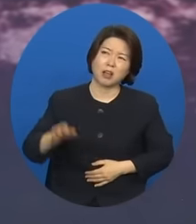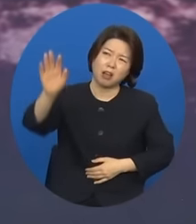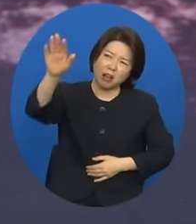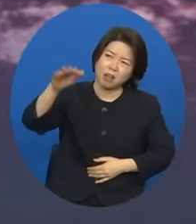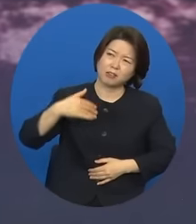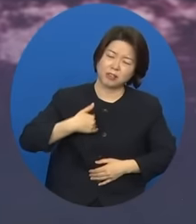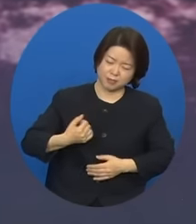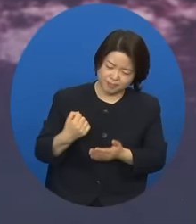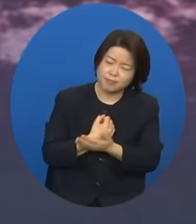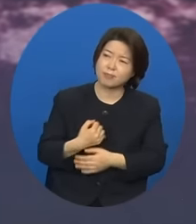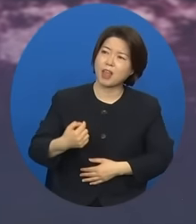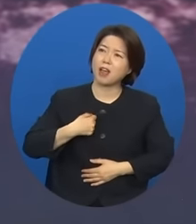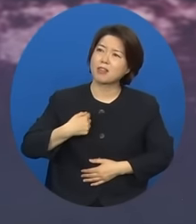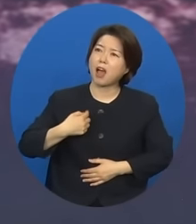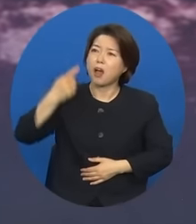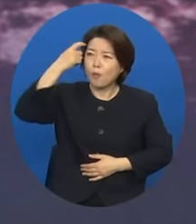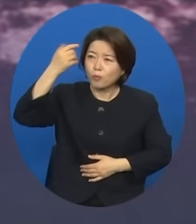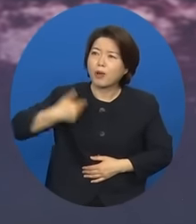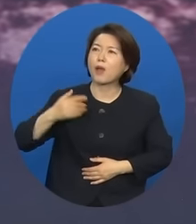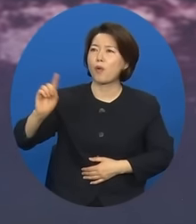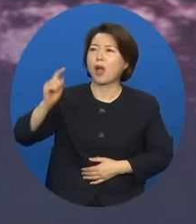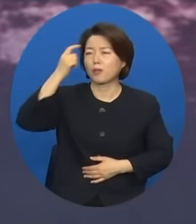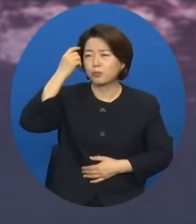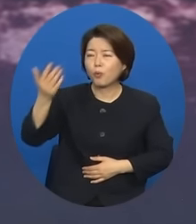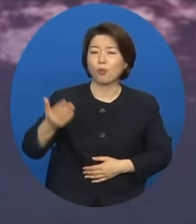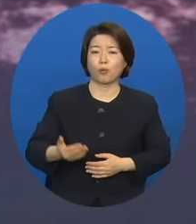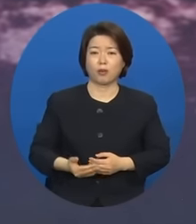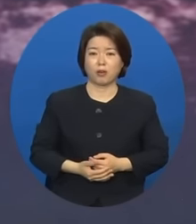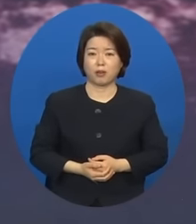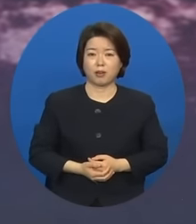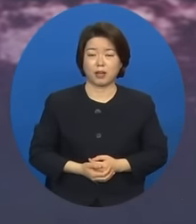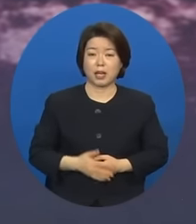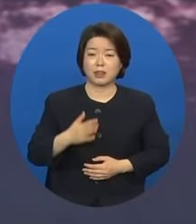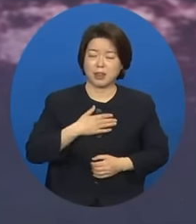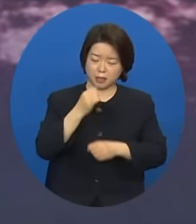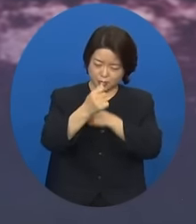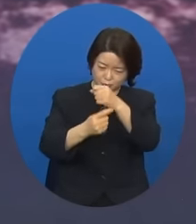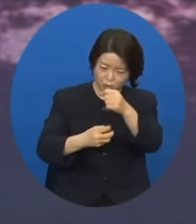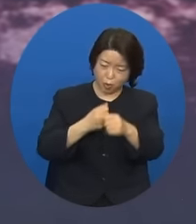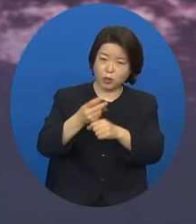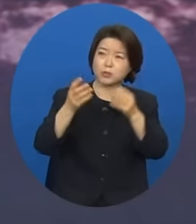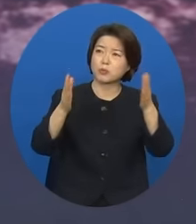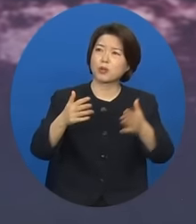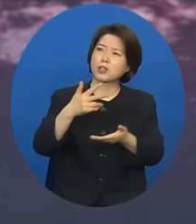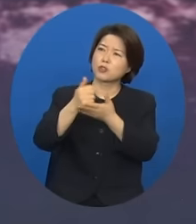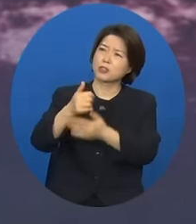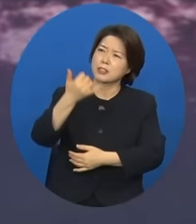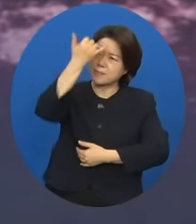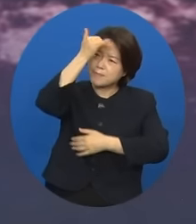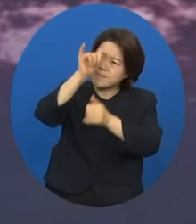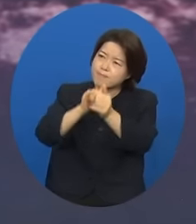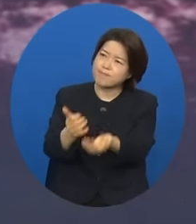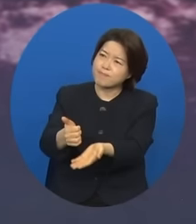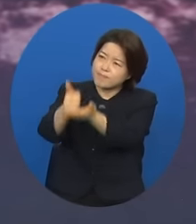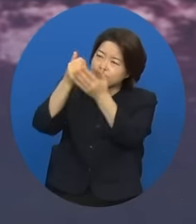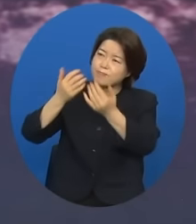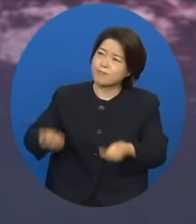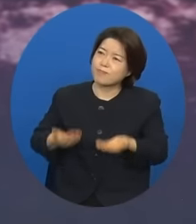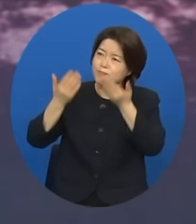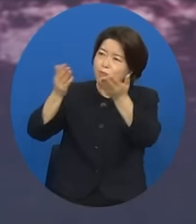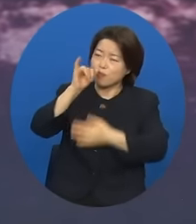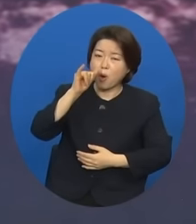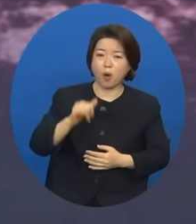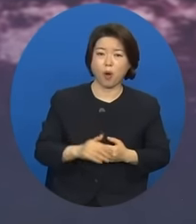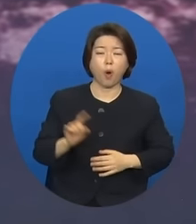어떻게 저한테 그러실 수 있나요 지금 제가 몇 년을 몇십년을 주님께 충성했습니다 그런데